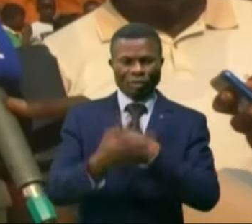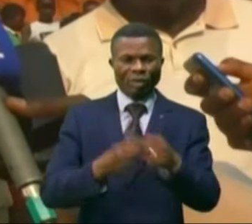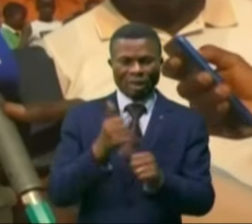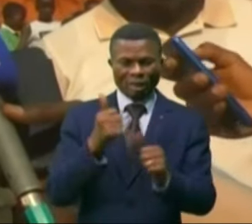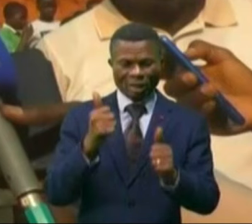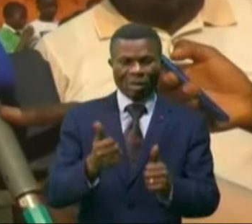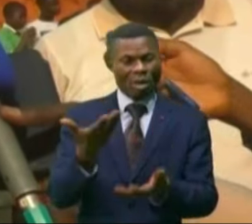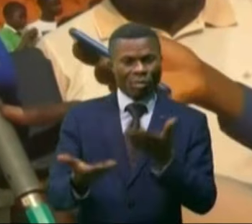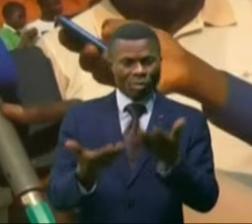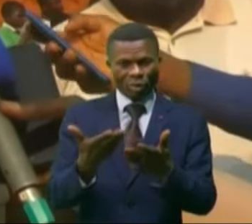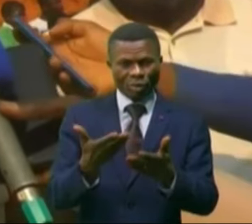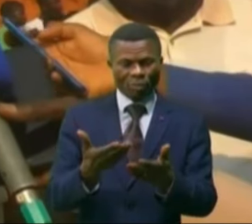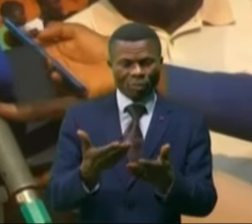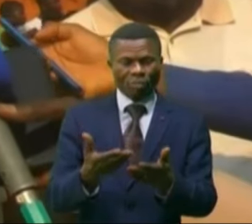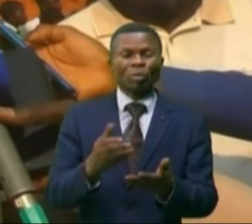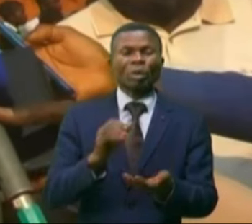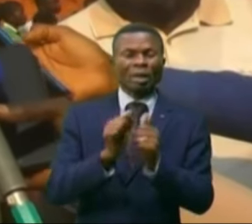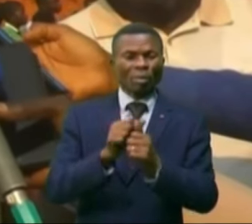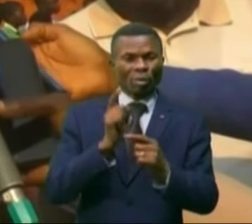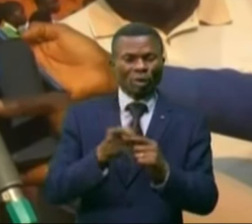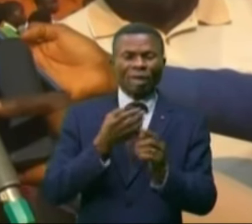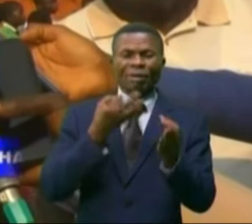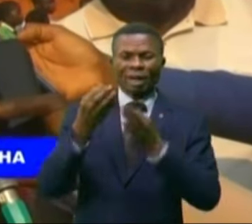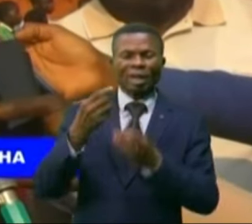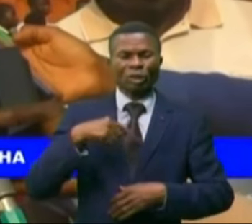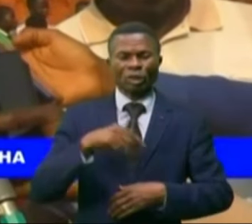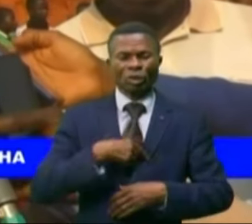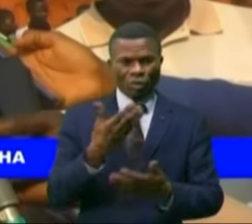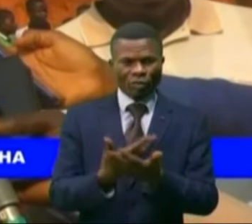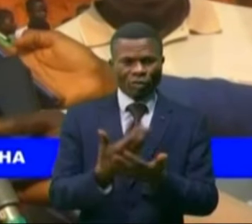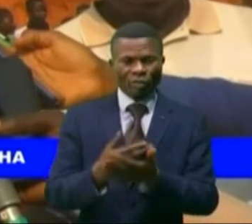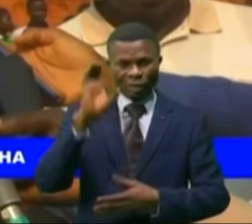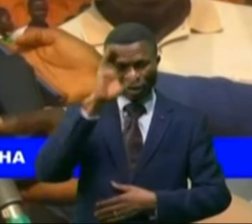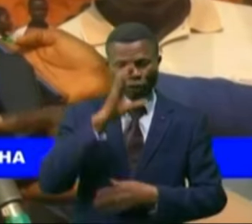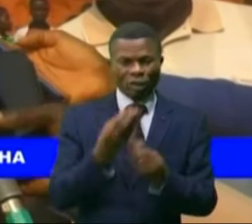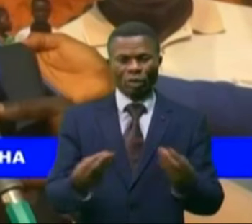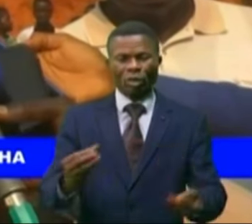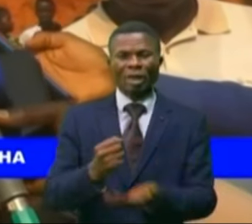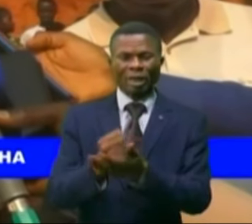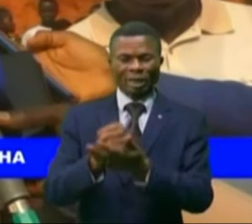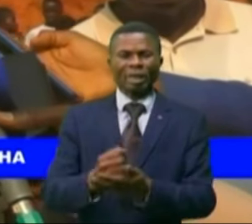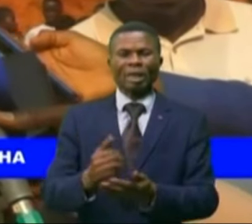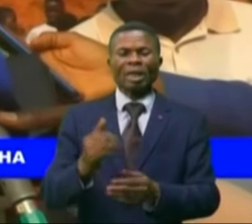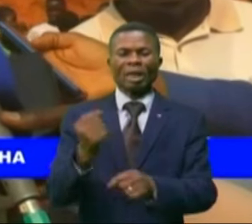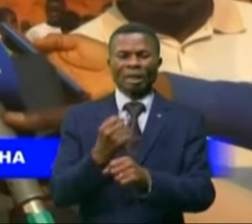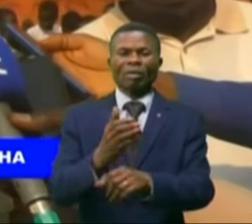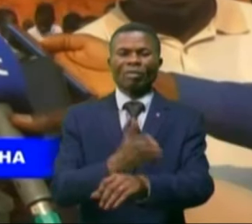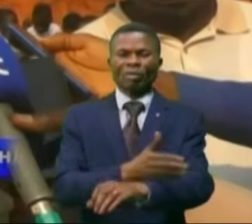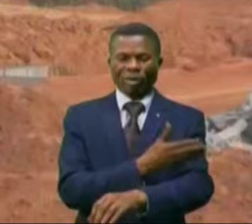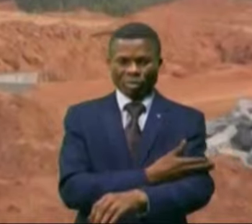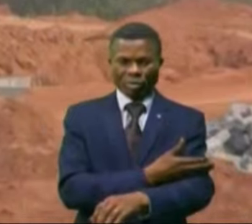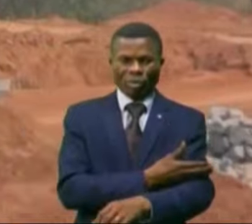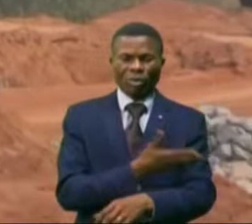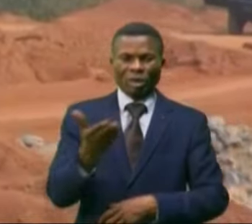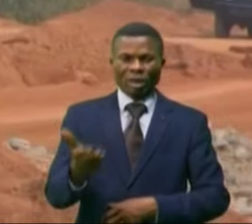exposé leurs difficultés et nous devons tant soit peu chercher à les résoudre pour les aider à avancer dans le déroulement des travaux.